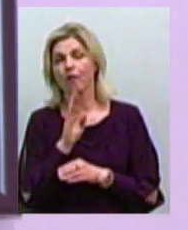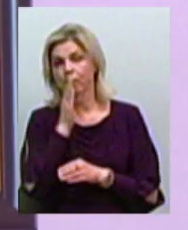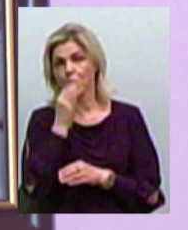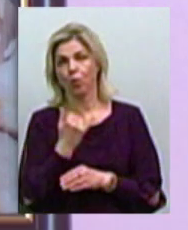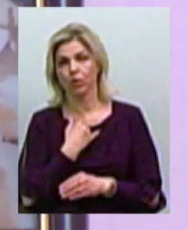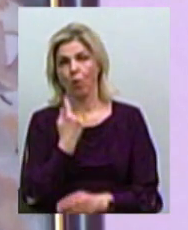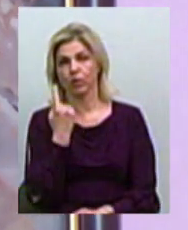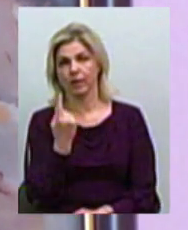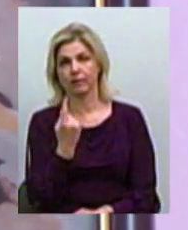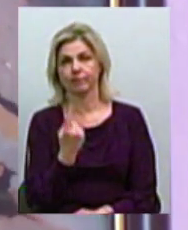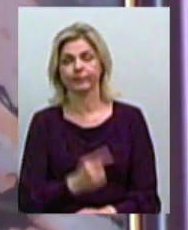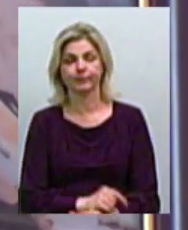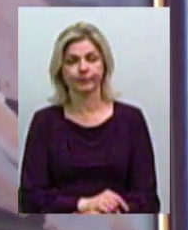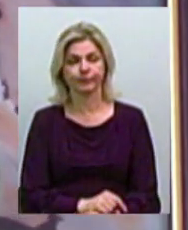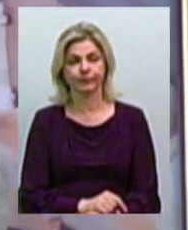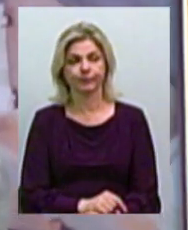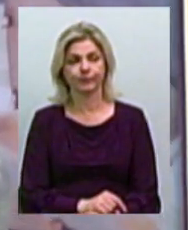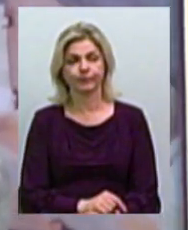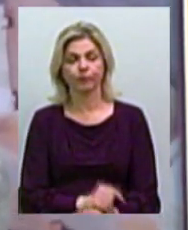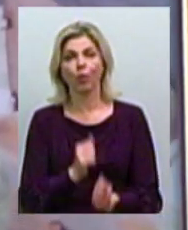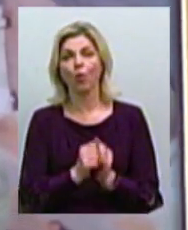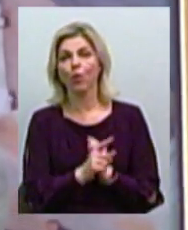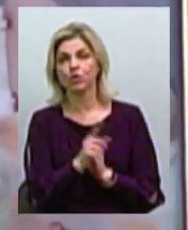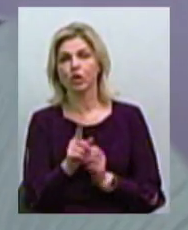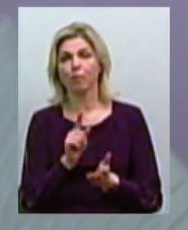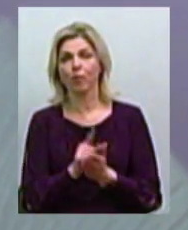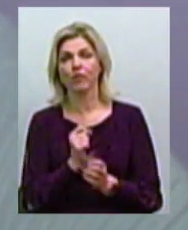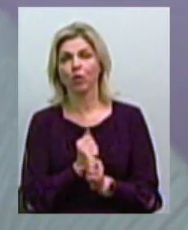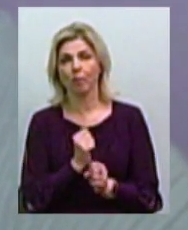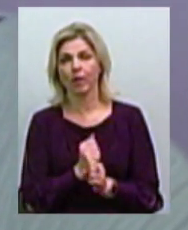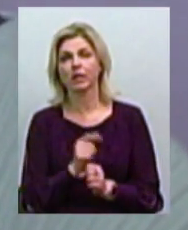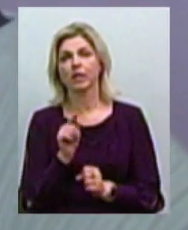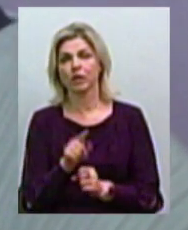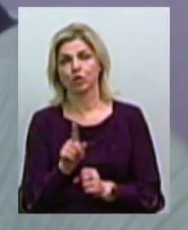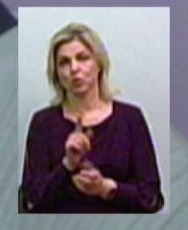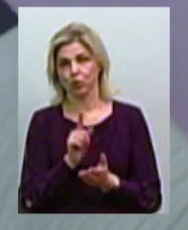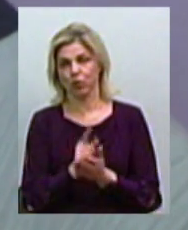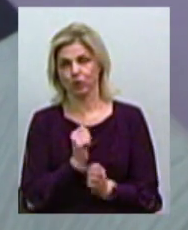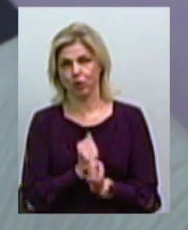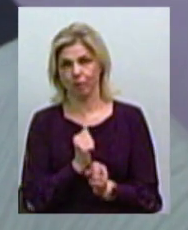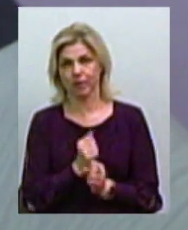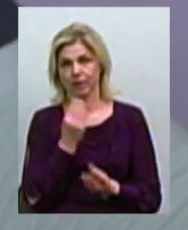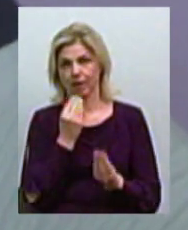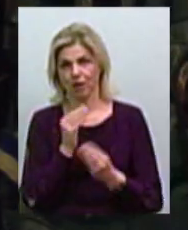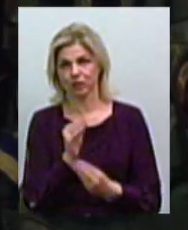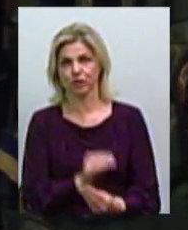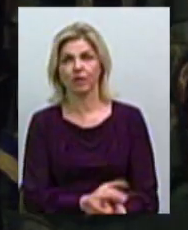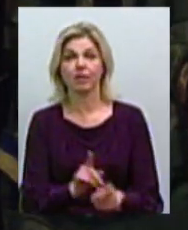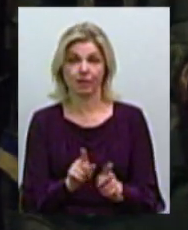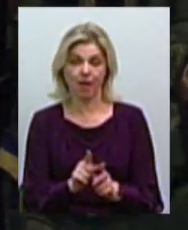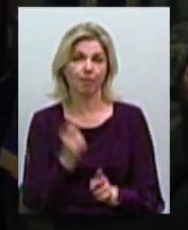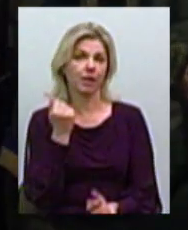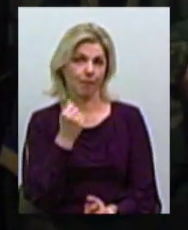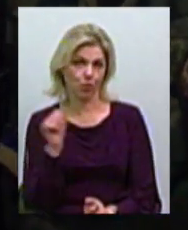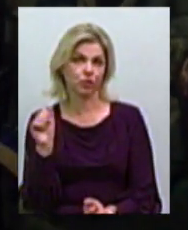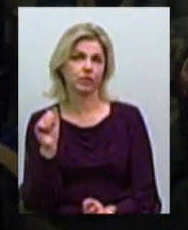один, а кожен повинен робити те, що він вміє найкраще. Так от ми переможемо.